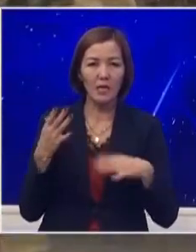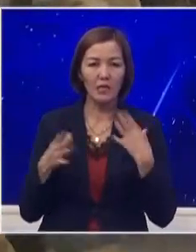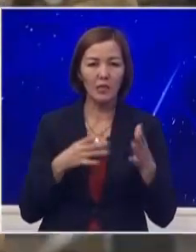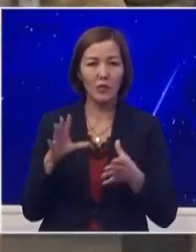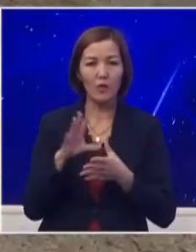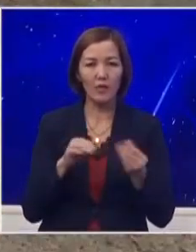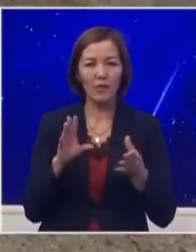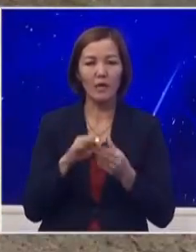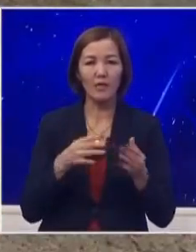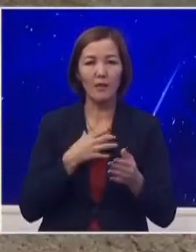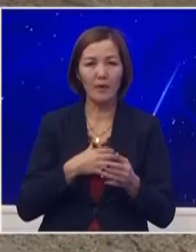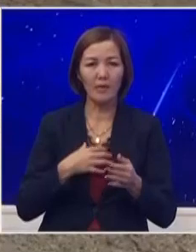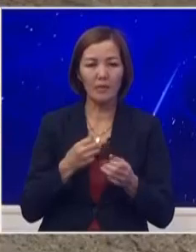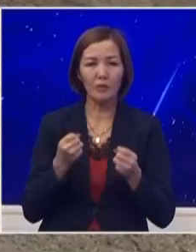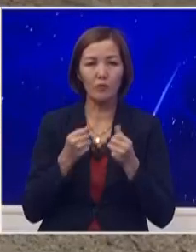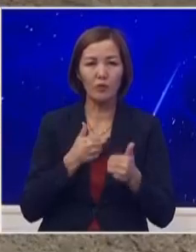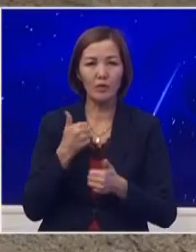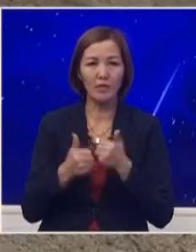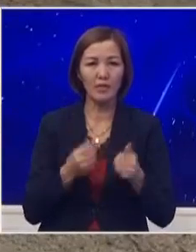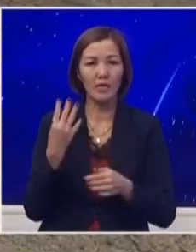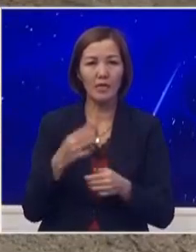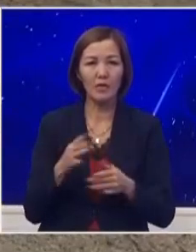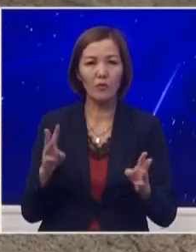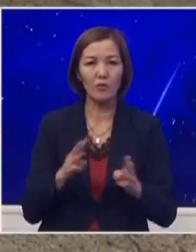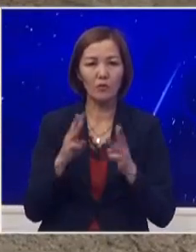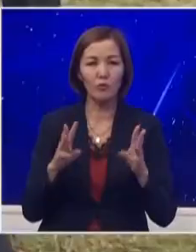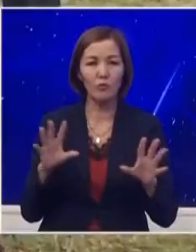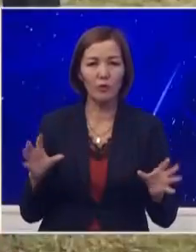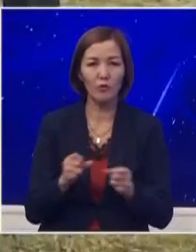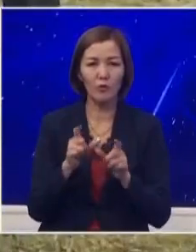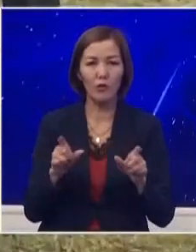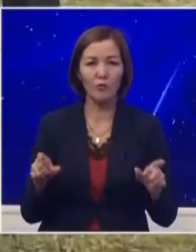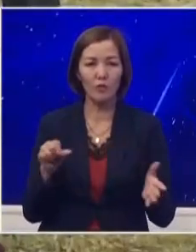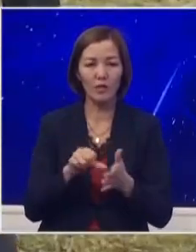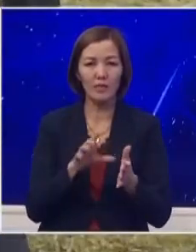маңызды. Спорттық сайысқа 40-қа жуық өрт сөндіруші мен құтқарушы қатысты.